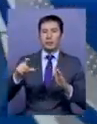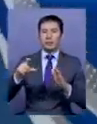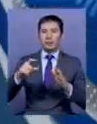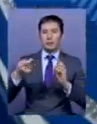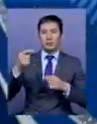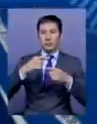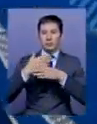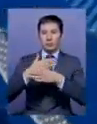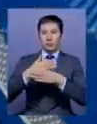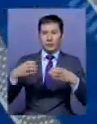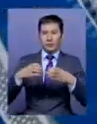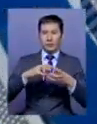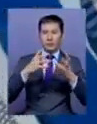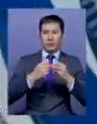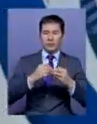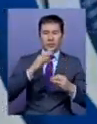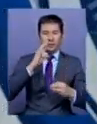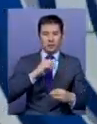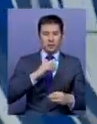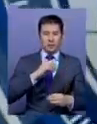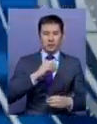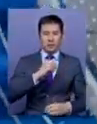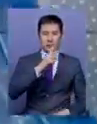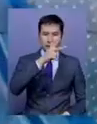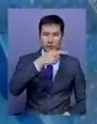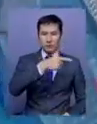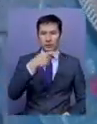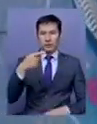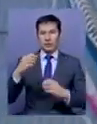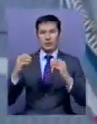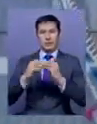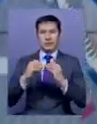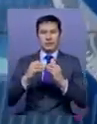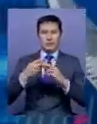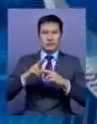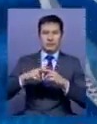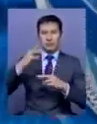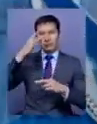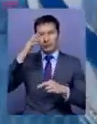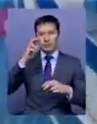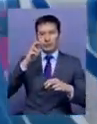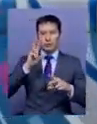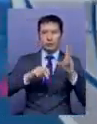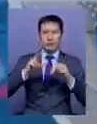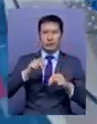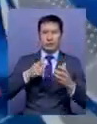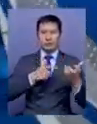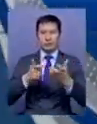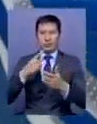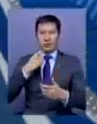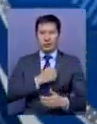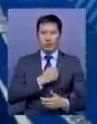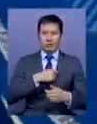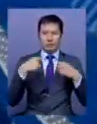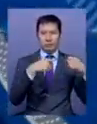қарай 10 жылдан бастап 3 жылға дейін бас бостандықтарынан айырылды. Қару сатып байып кетуді көздеген әскерилердің сотына арна